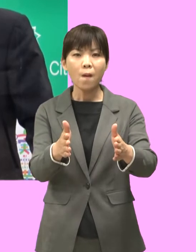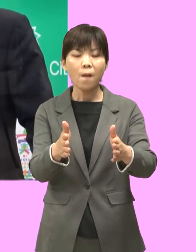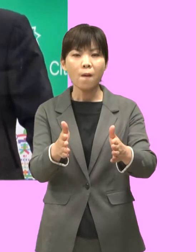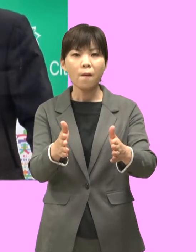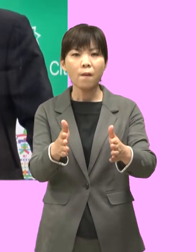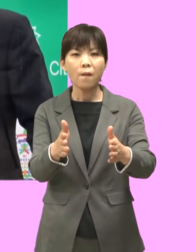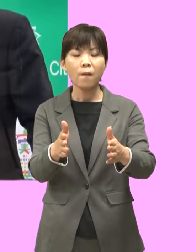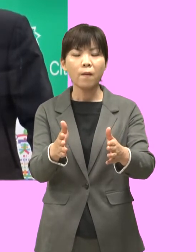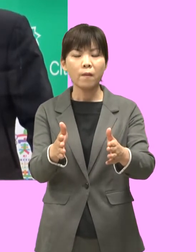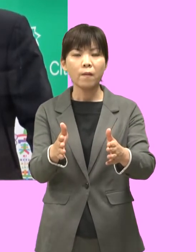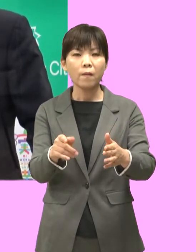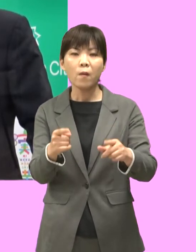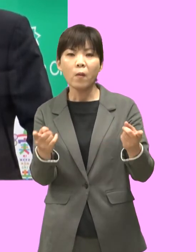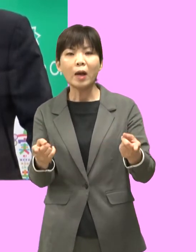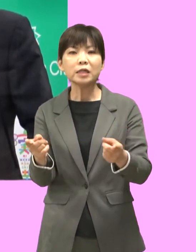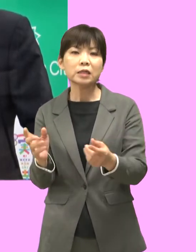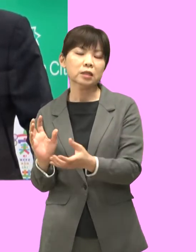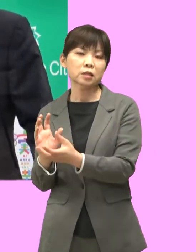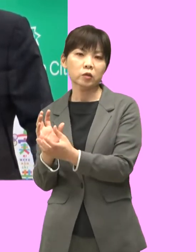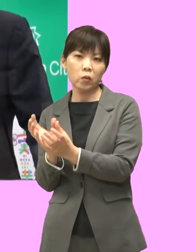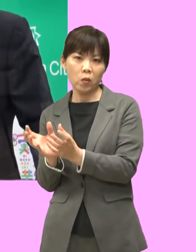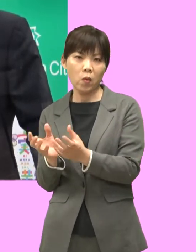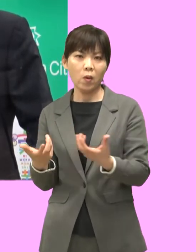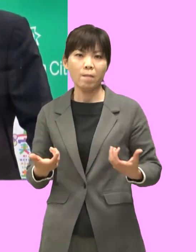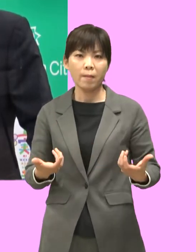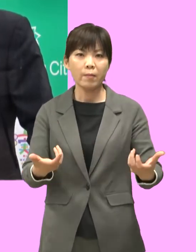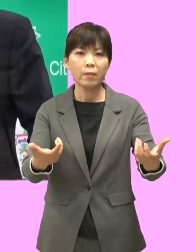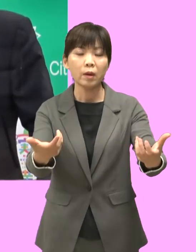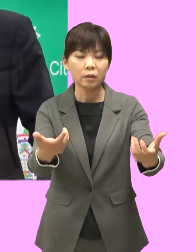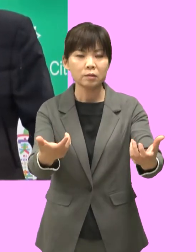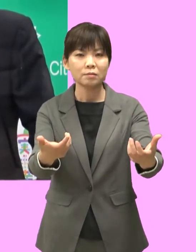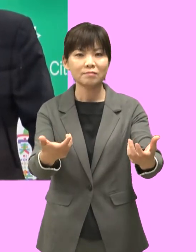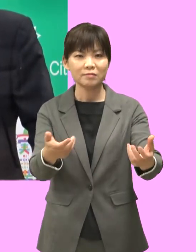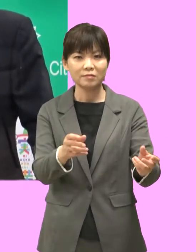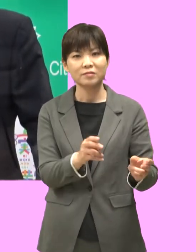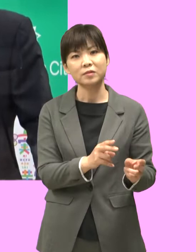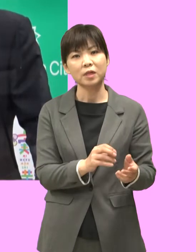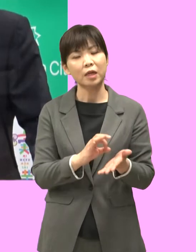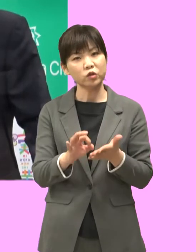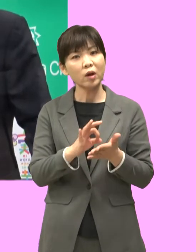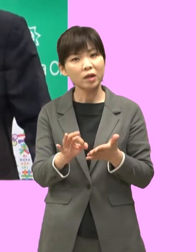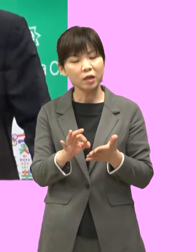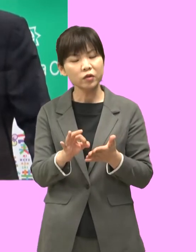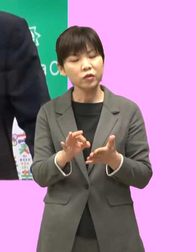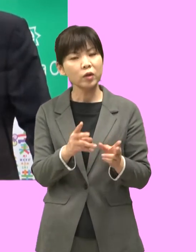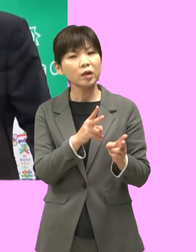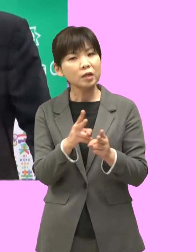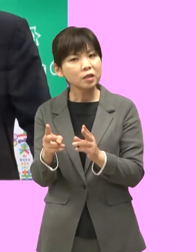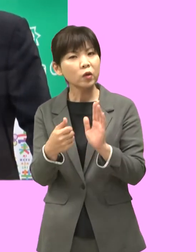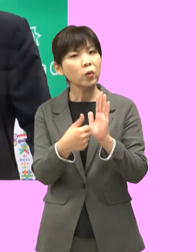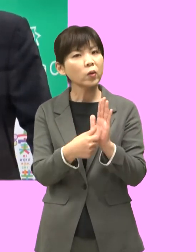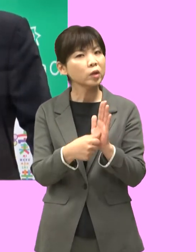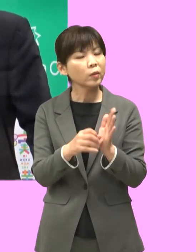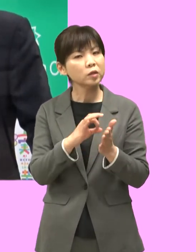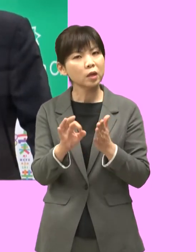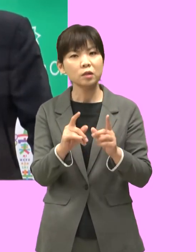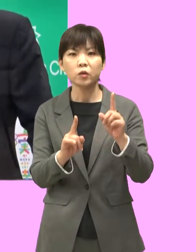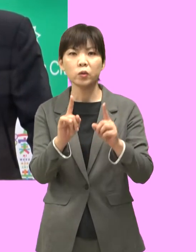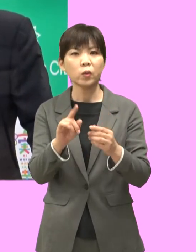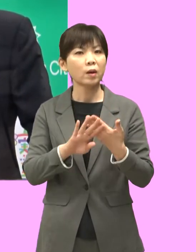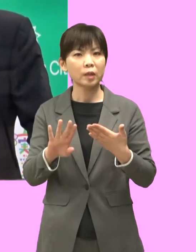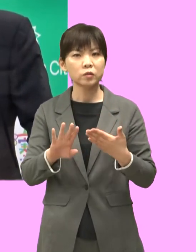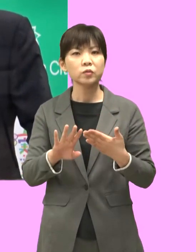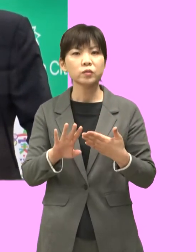脇のね、花壇とかそんなのでは実はひどく使われてるんですね。そういうアダプト制度という言葉を使ってるかどうかは別として、は